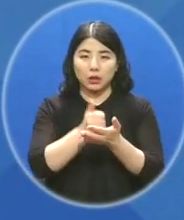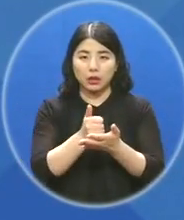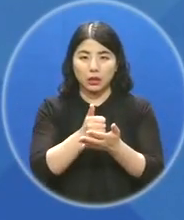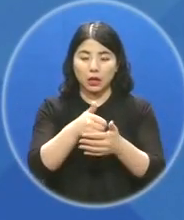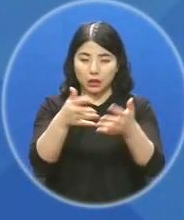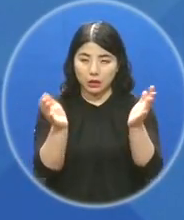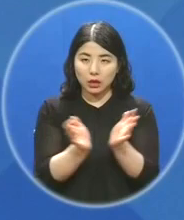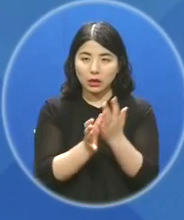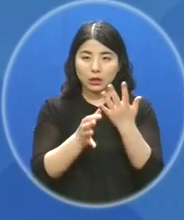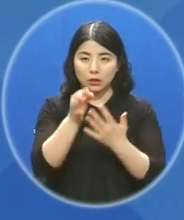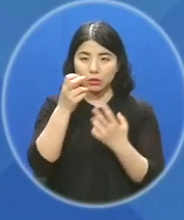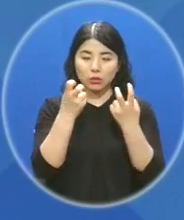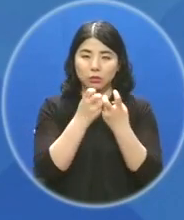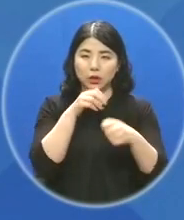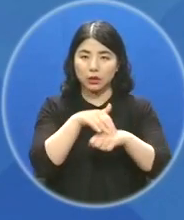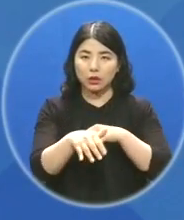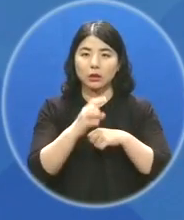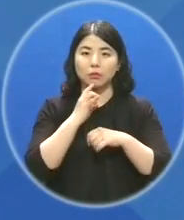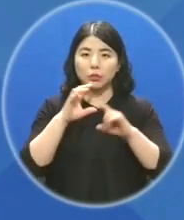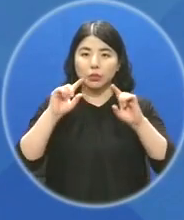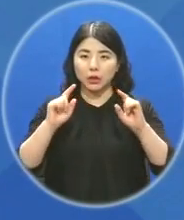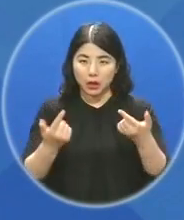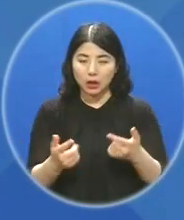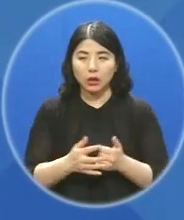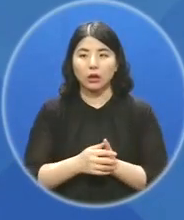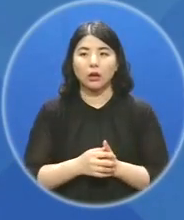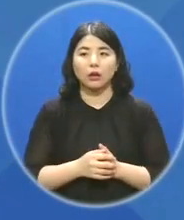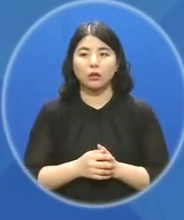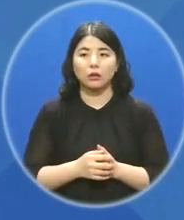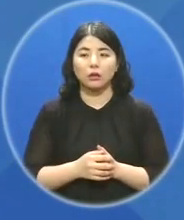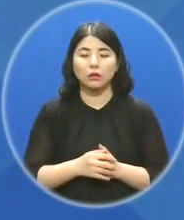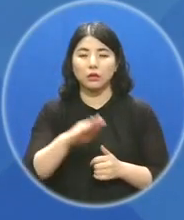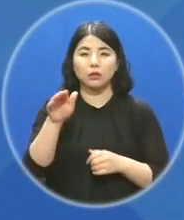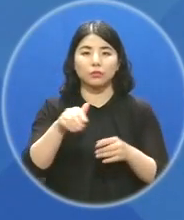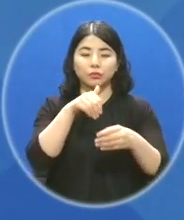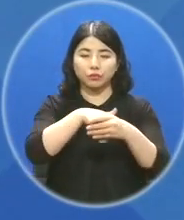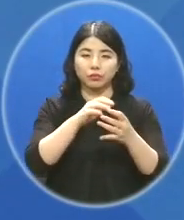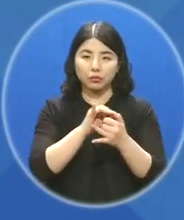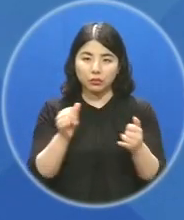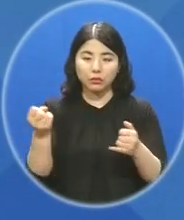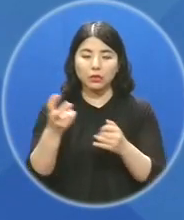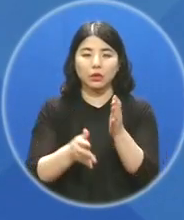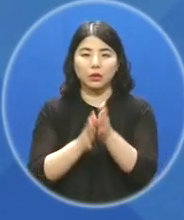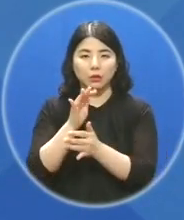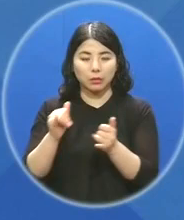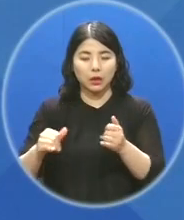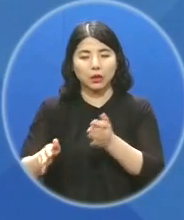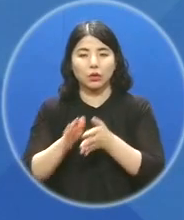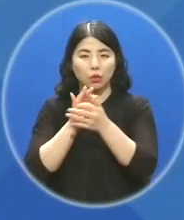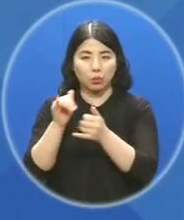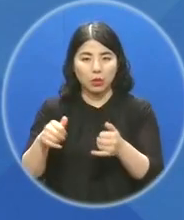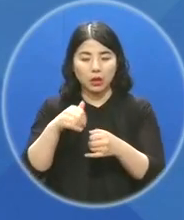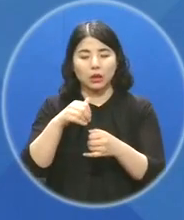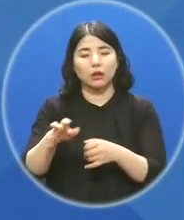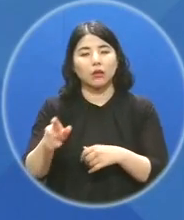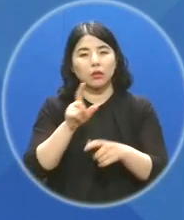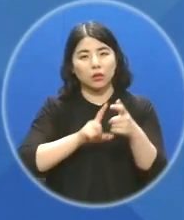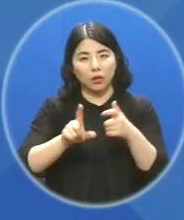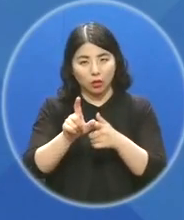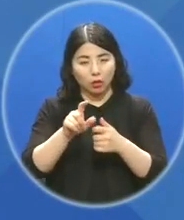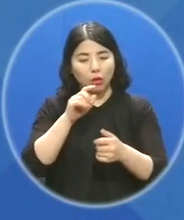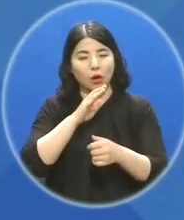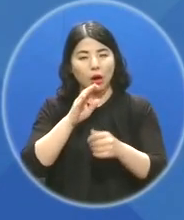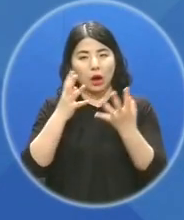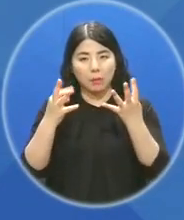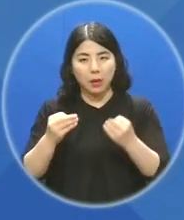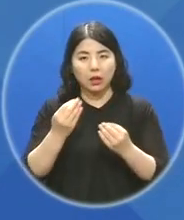의장단의 선출 방식을 비롯해 갖고 우리 유권자들, 시민들, 도민들이 지방의회에 대해서 좀 더 많이 알